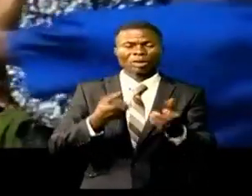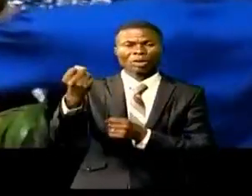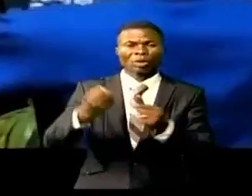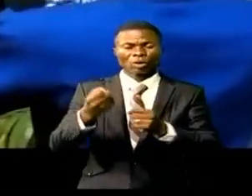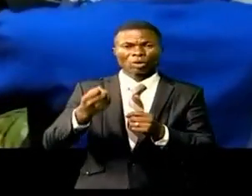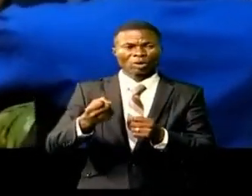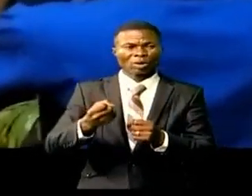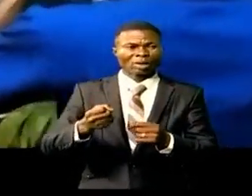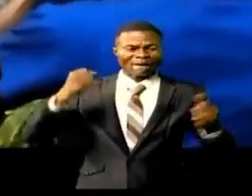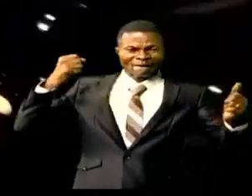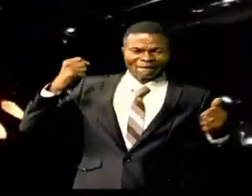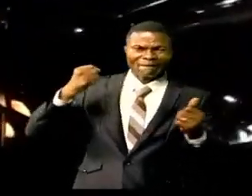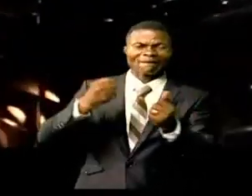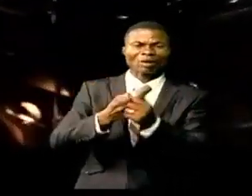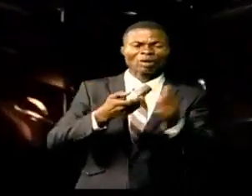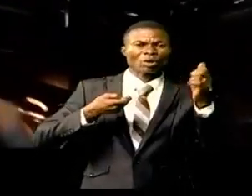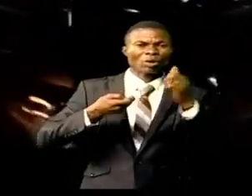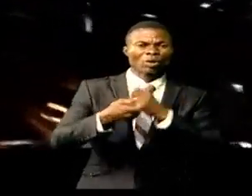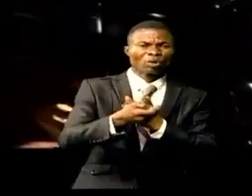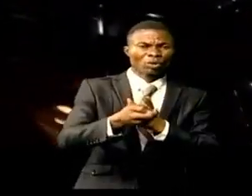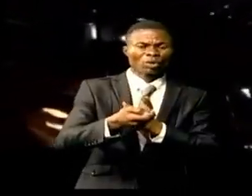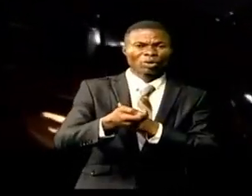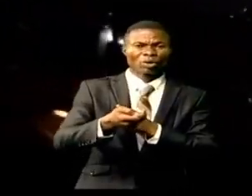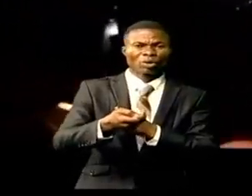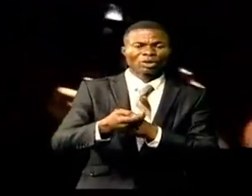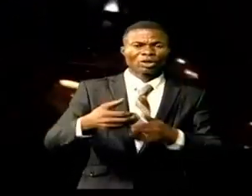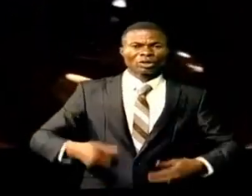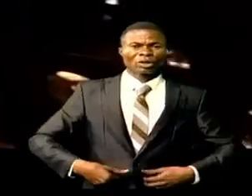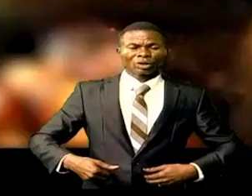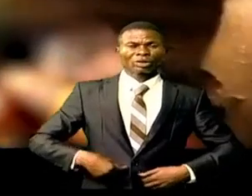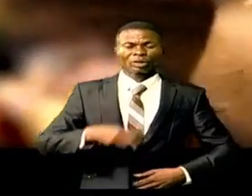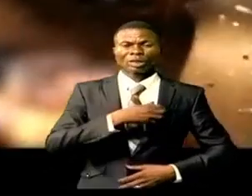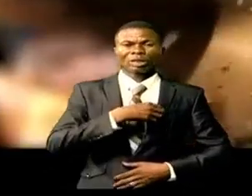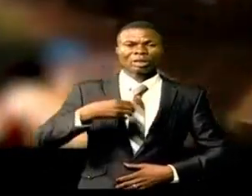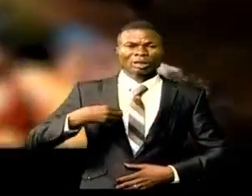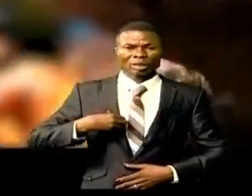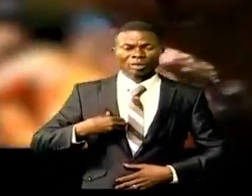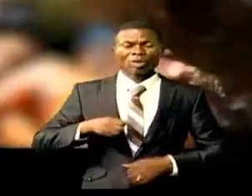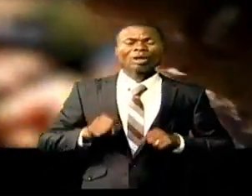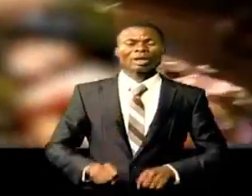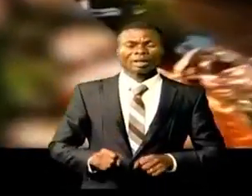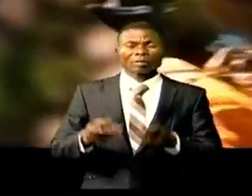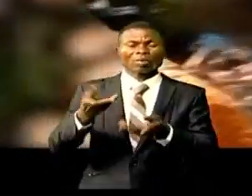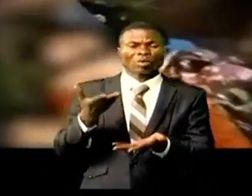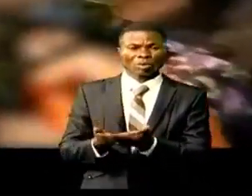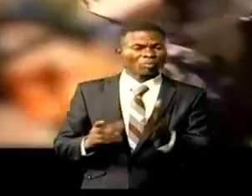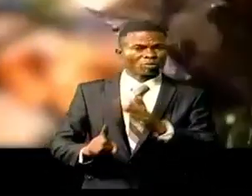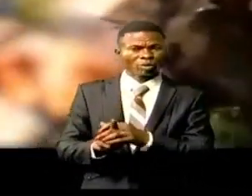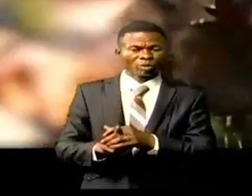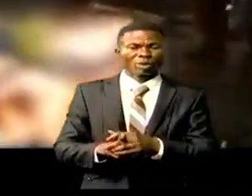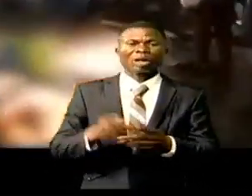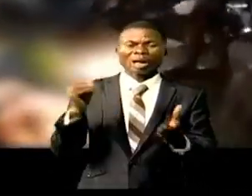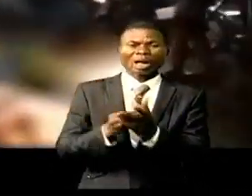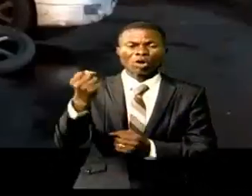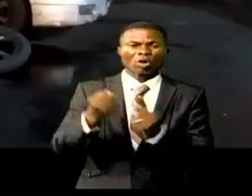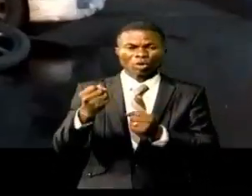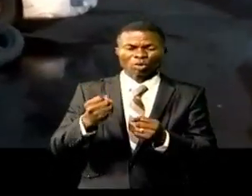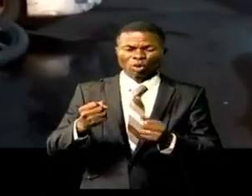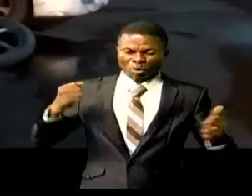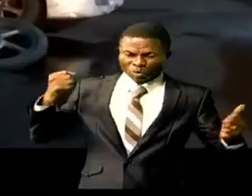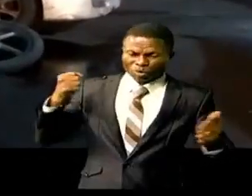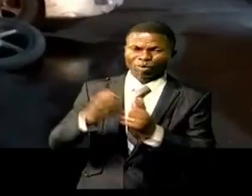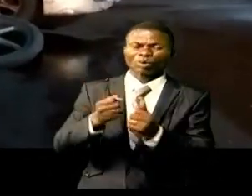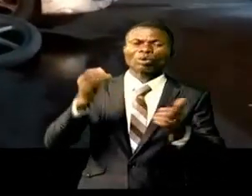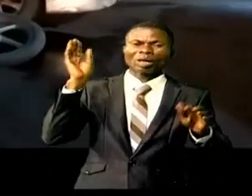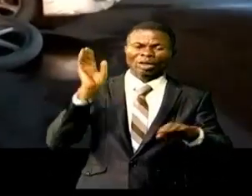sa course en tuant sur son passage une jeune femme qui est morte sur place. Le même engin roulant s'est également